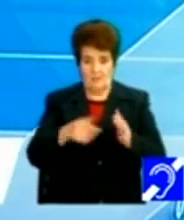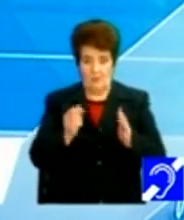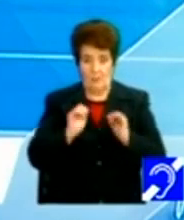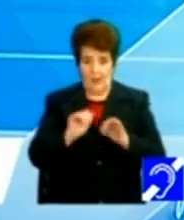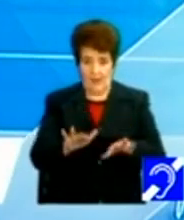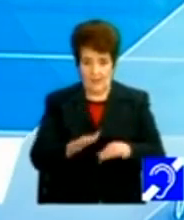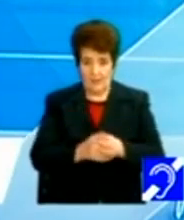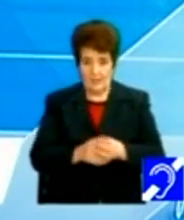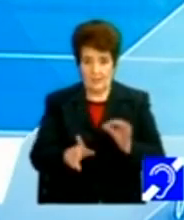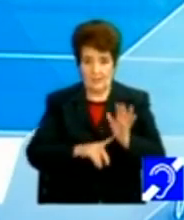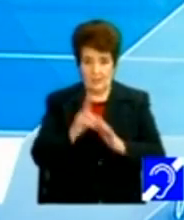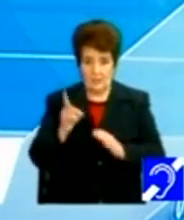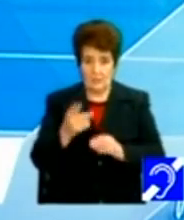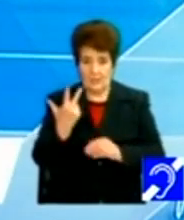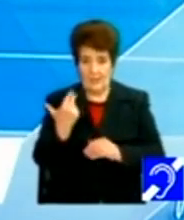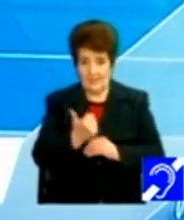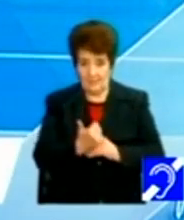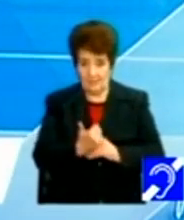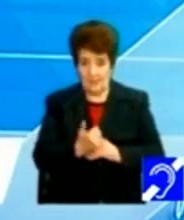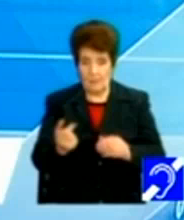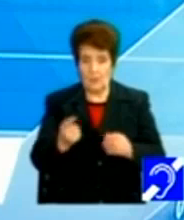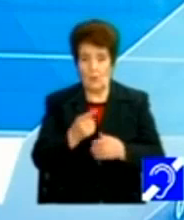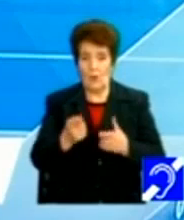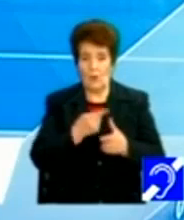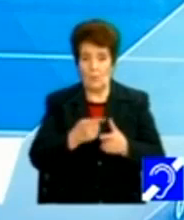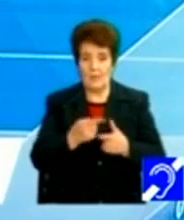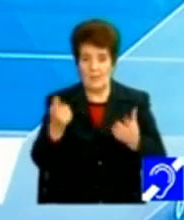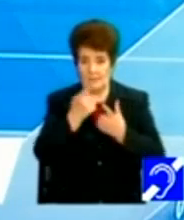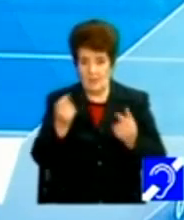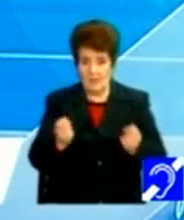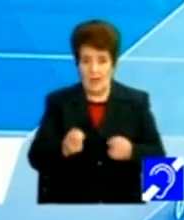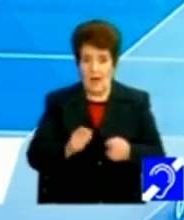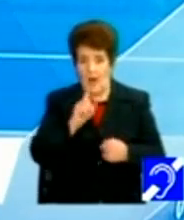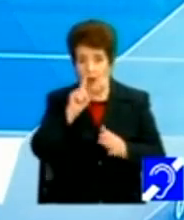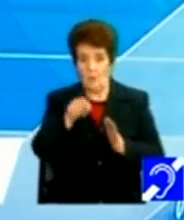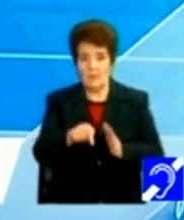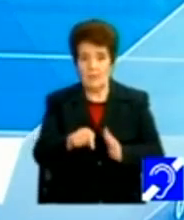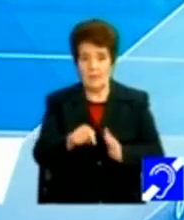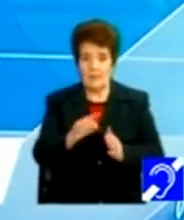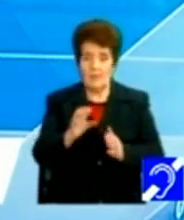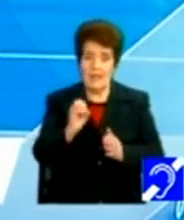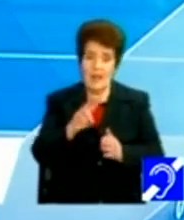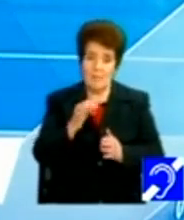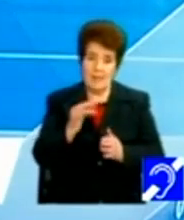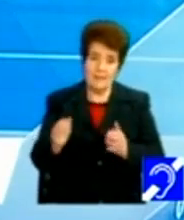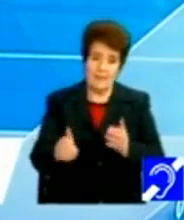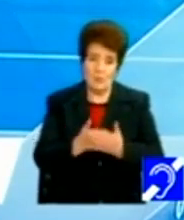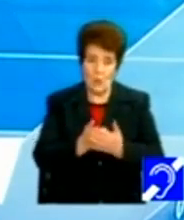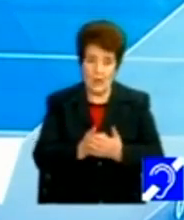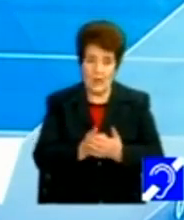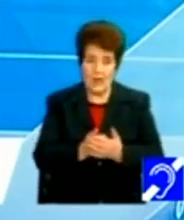Practic, s-a început acum 3 săptămâni cu anumite mesaje de campanie. Între timp au intervenit elemente noi. Iată, inclusiv